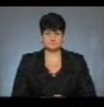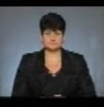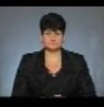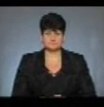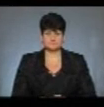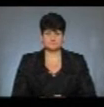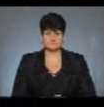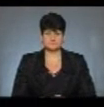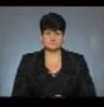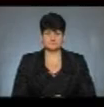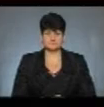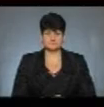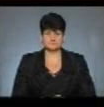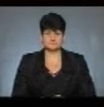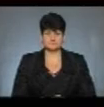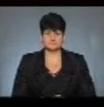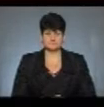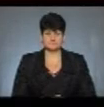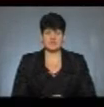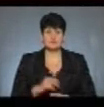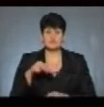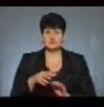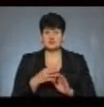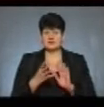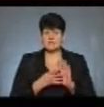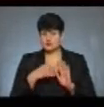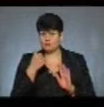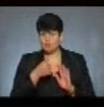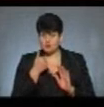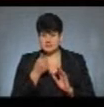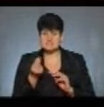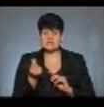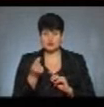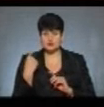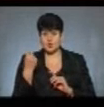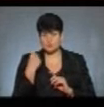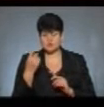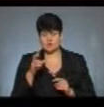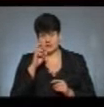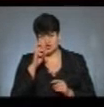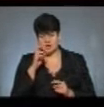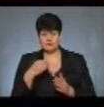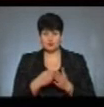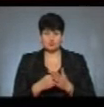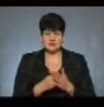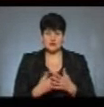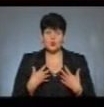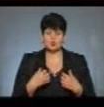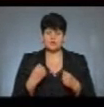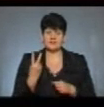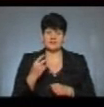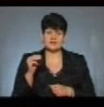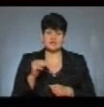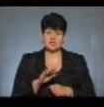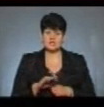Суспільному. Тернопіль. У 2019 році за кошти обласного та державного бюджетів оздоровили